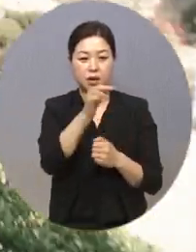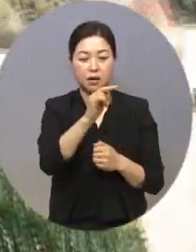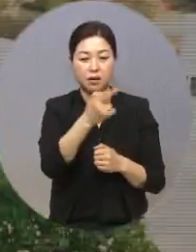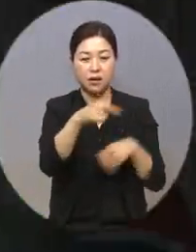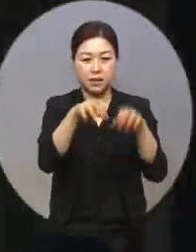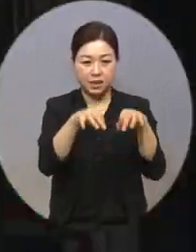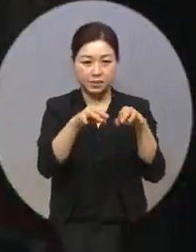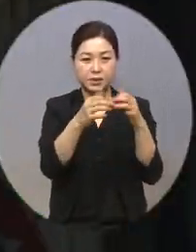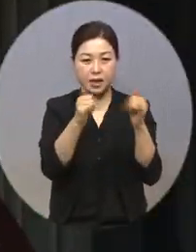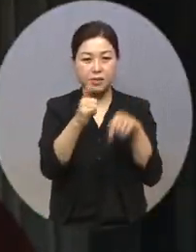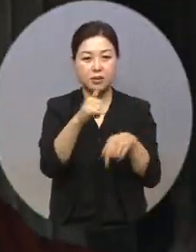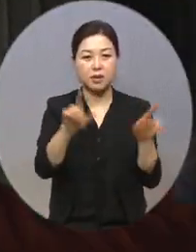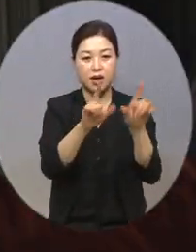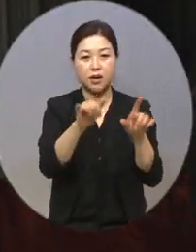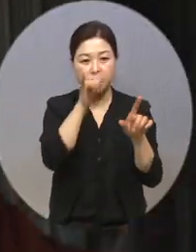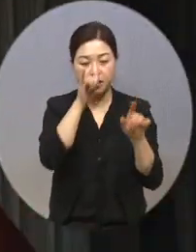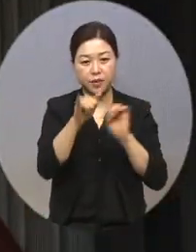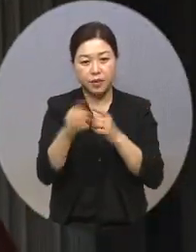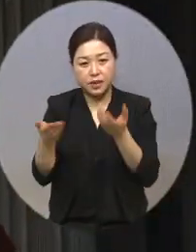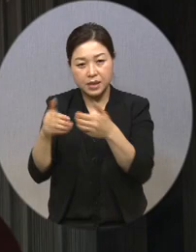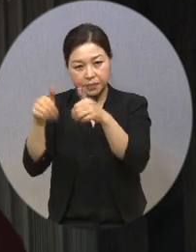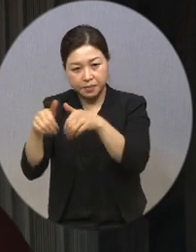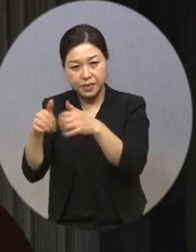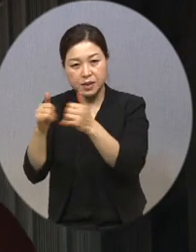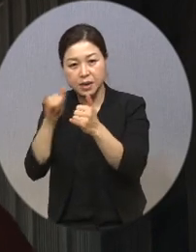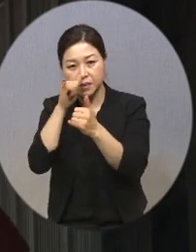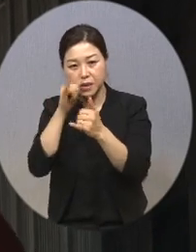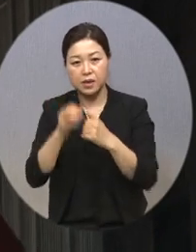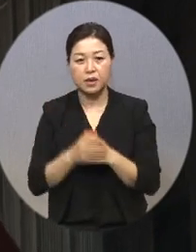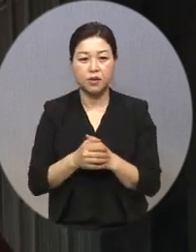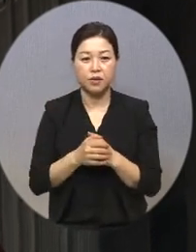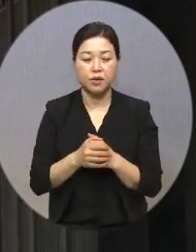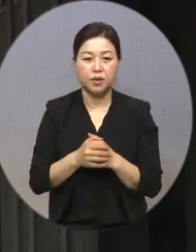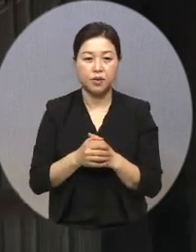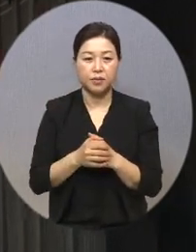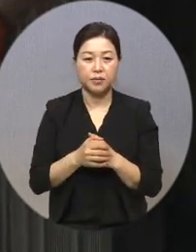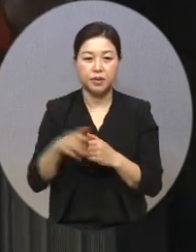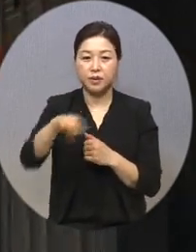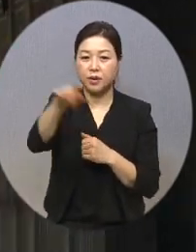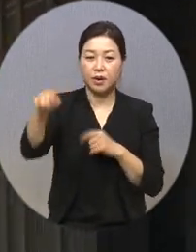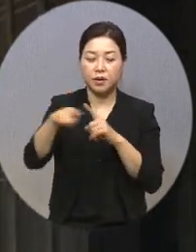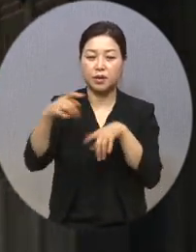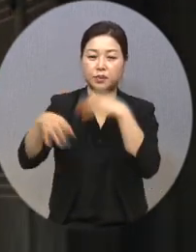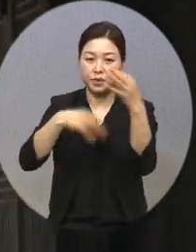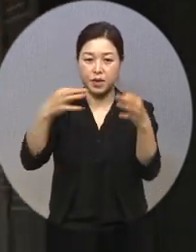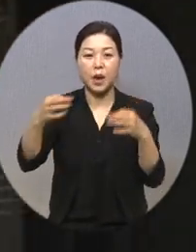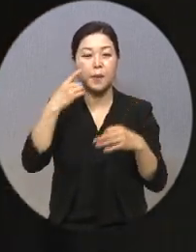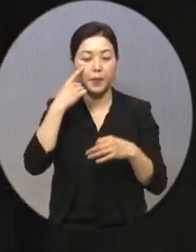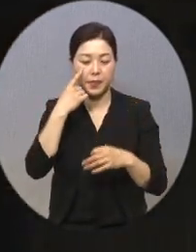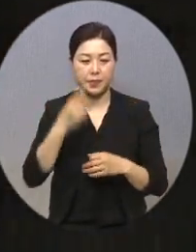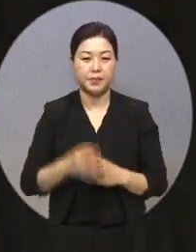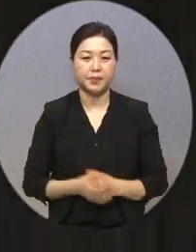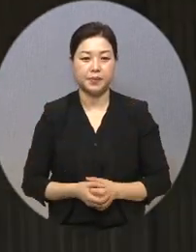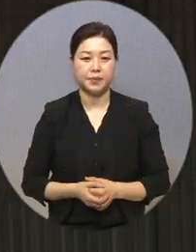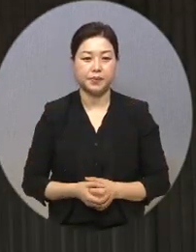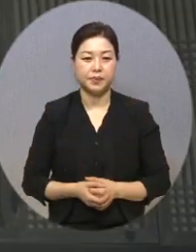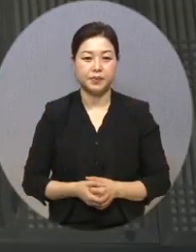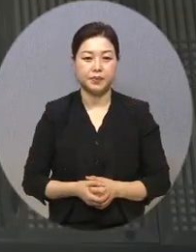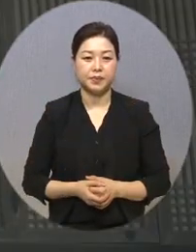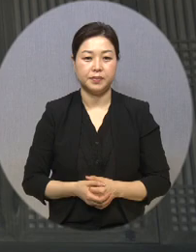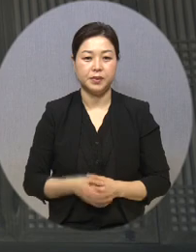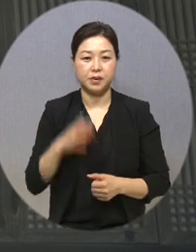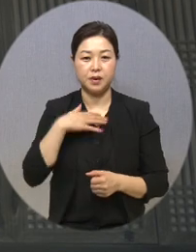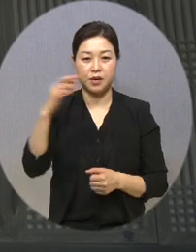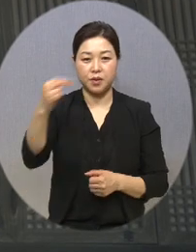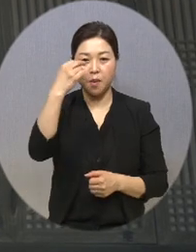애들 머슴들. 그럼 이리 오너라를 저쪽을 보면서 한번 슥 한번 하면 좋을 것 같아요. 그렇겠네. 한번 펼쳐볼까요? 이렇게 저쪽으로 볼까요? 예. 그럼 이 쳐다보고 이런 거 같잖아. 예.